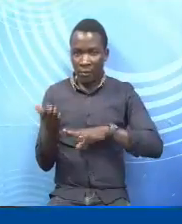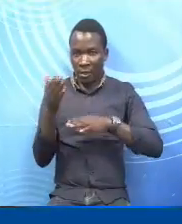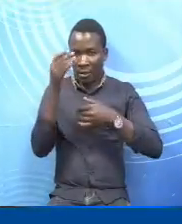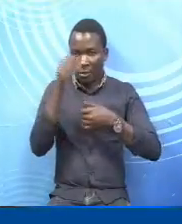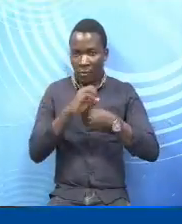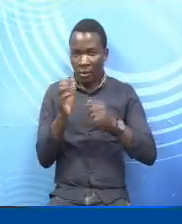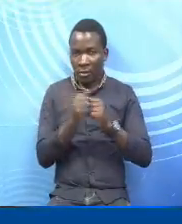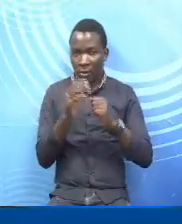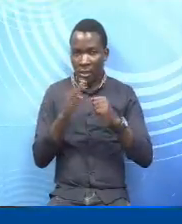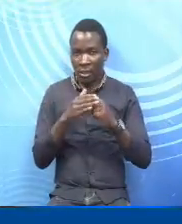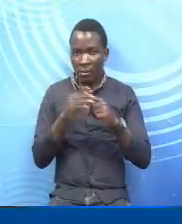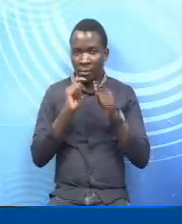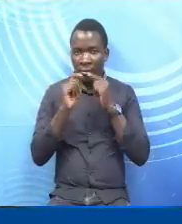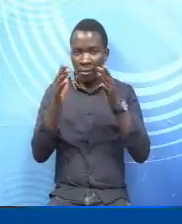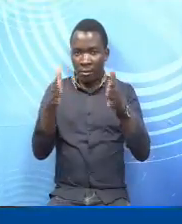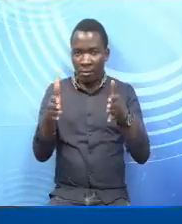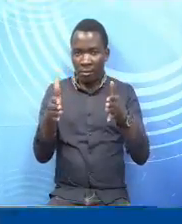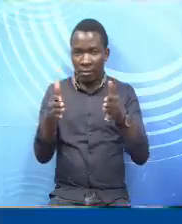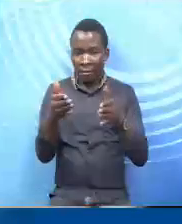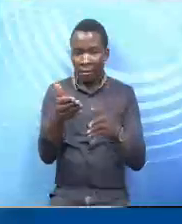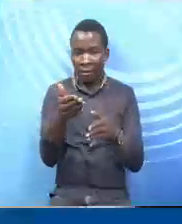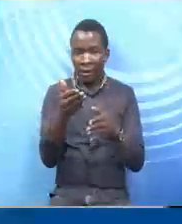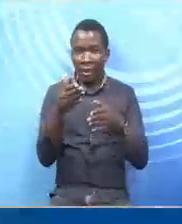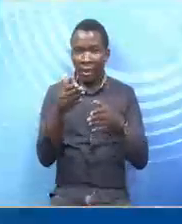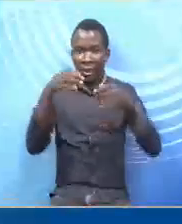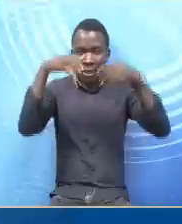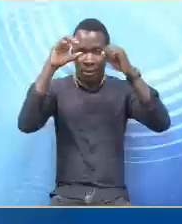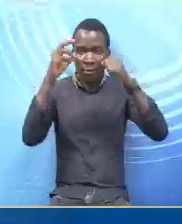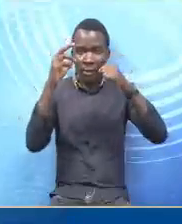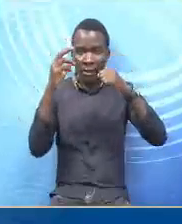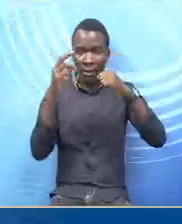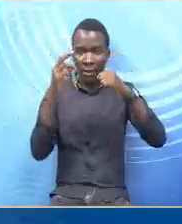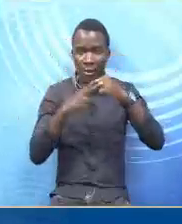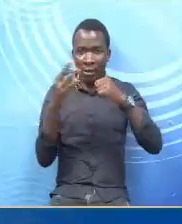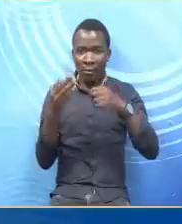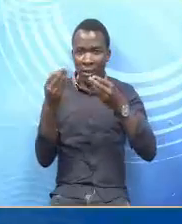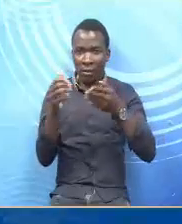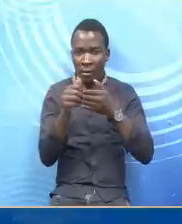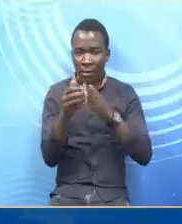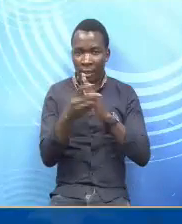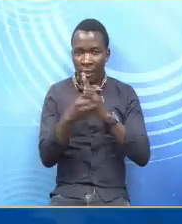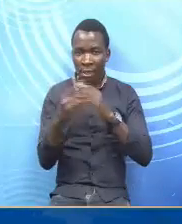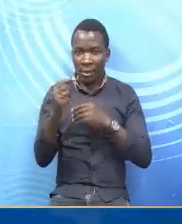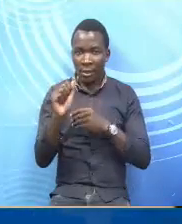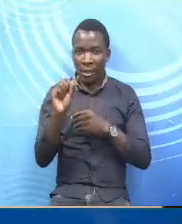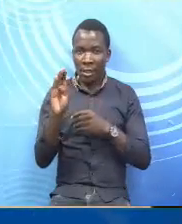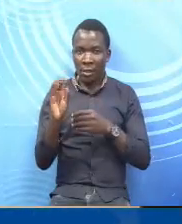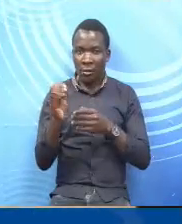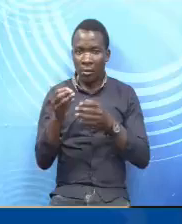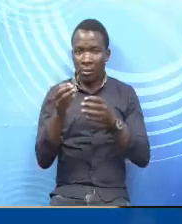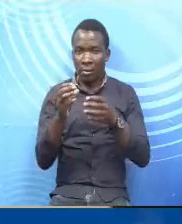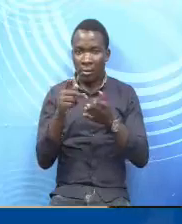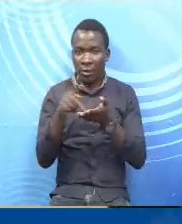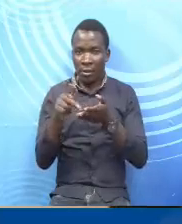Ndahiro Valence Papi. Ibi bipimo kari 73 byashyikirijwe ubuyobozi bw'akarere ka Gasabo byaguzwe n'abafatanyabikorwa